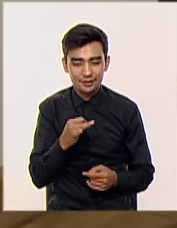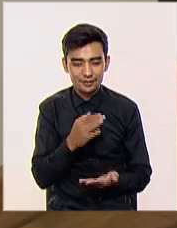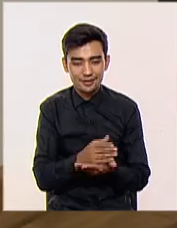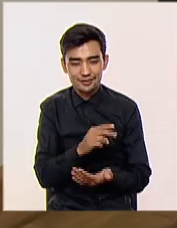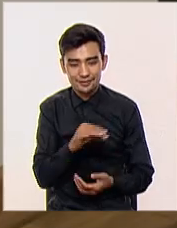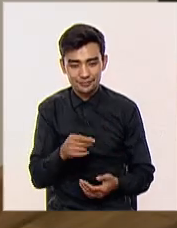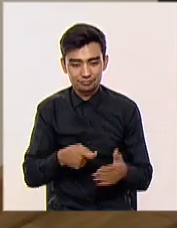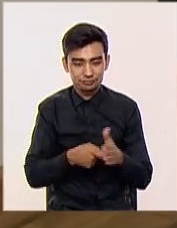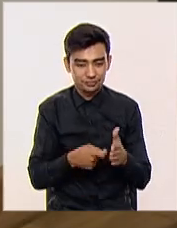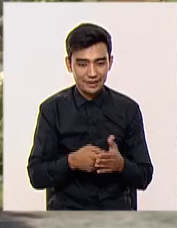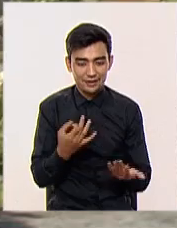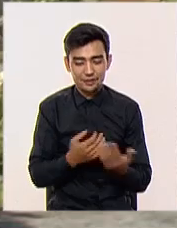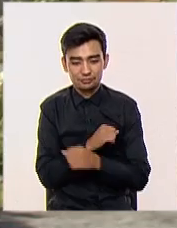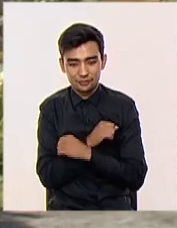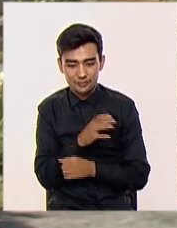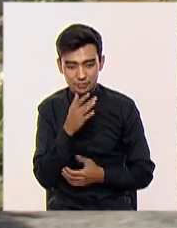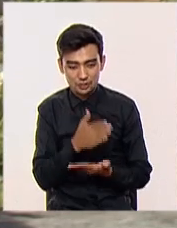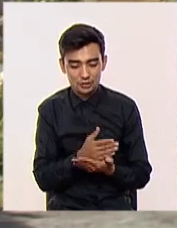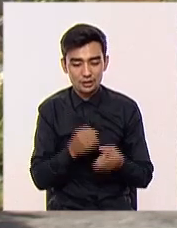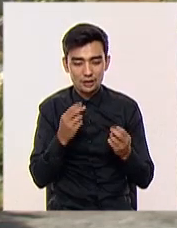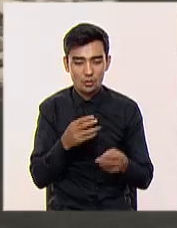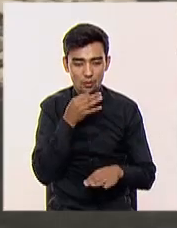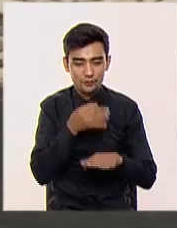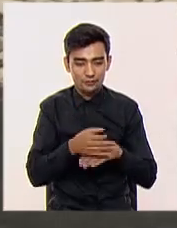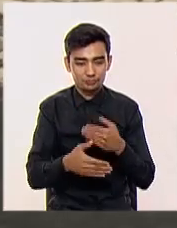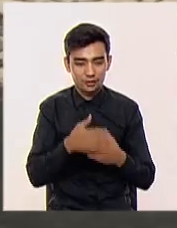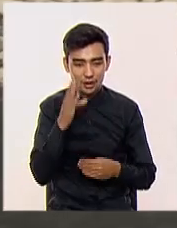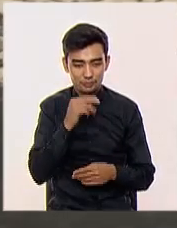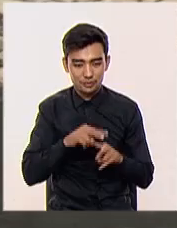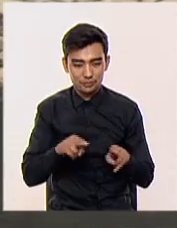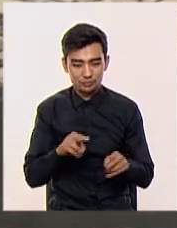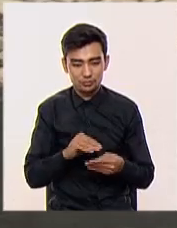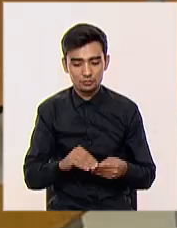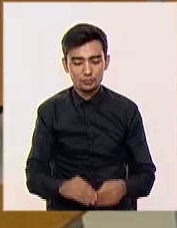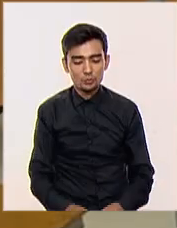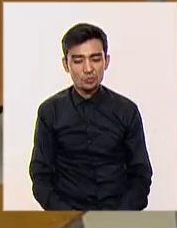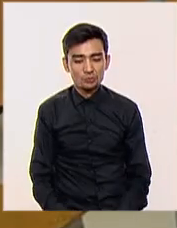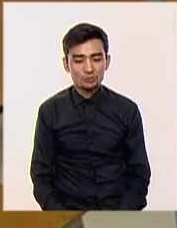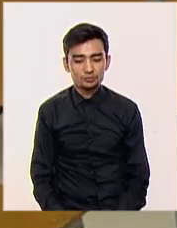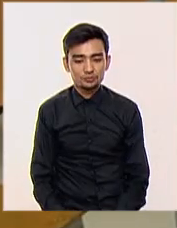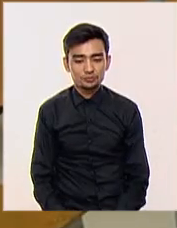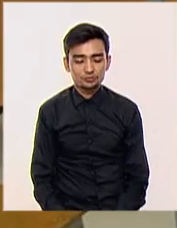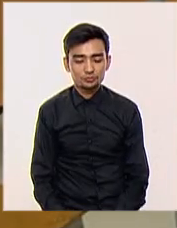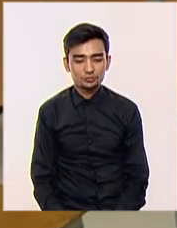условия для питания и отдыха? И понесут ли ответственность те, кто допустил подобное?